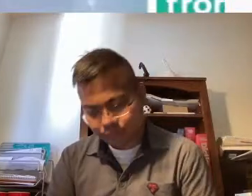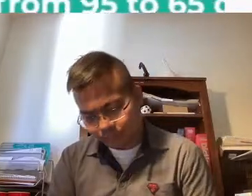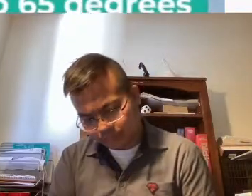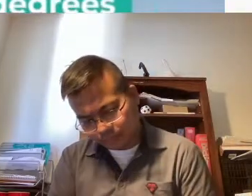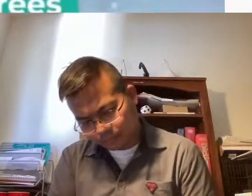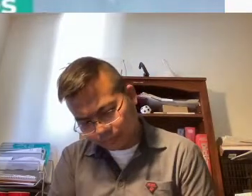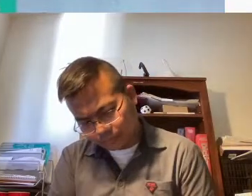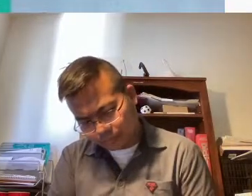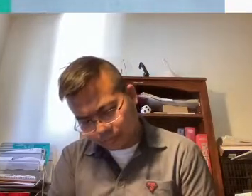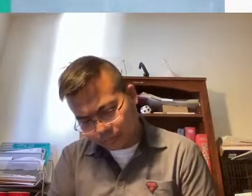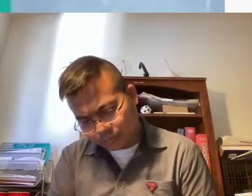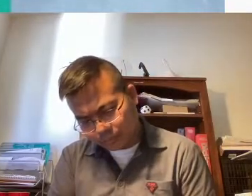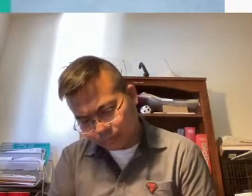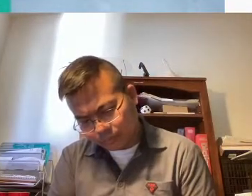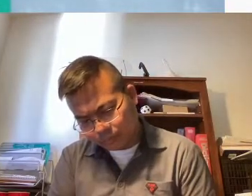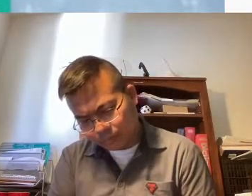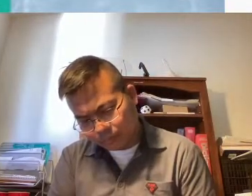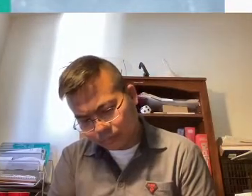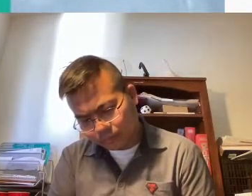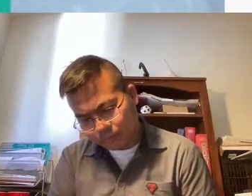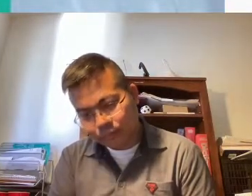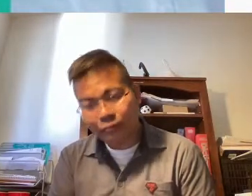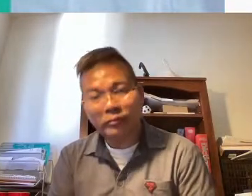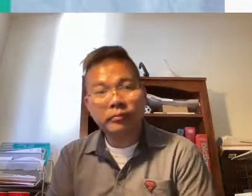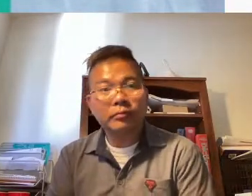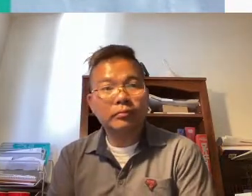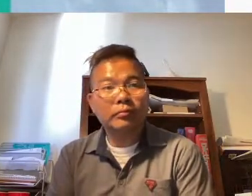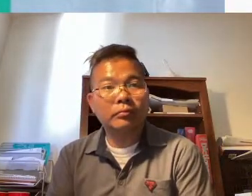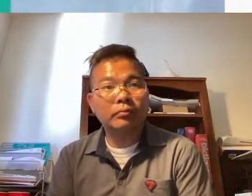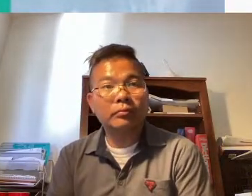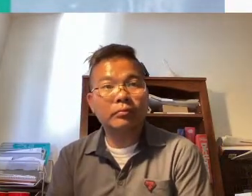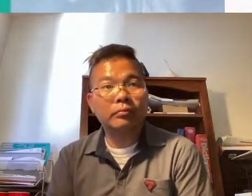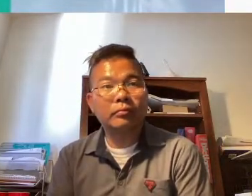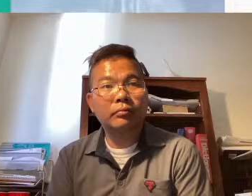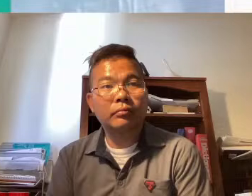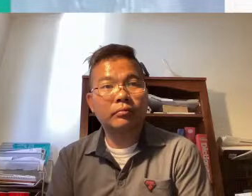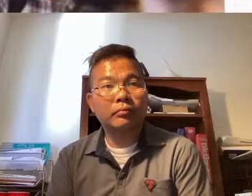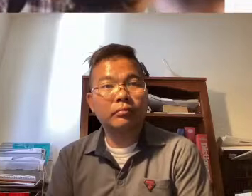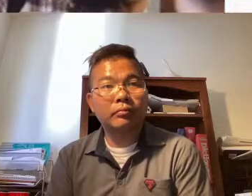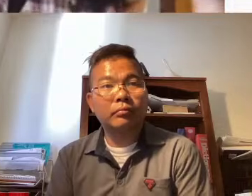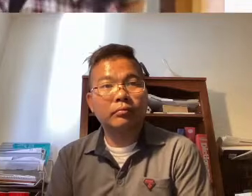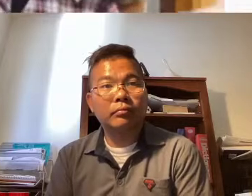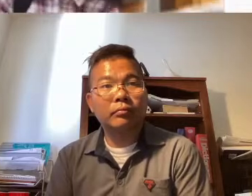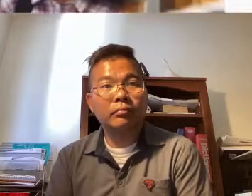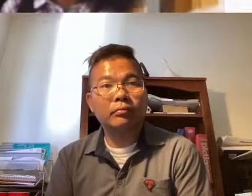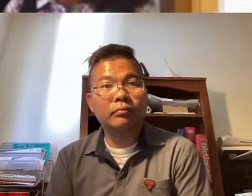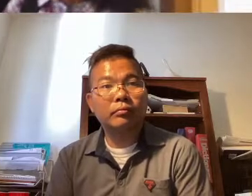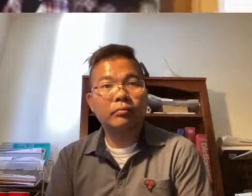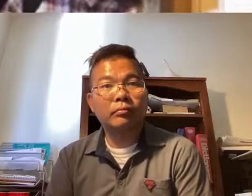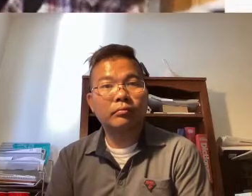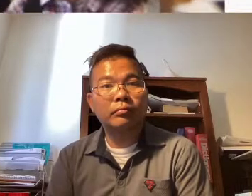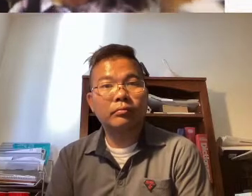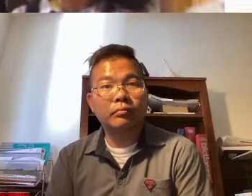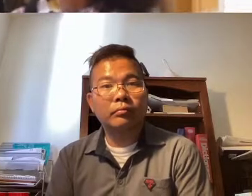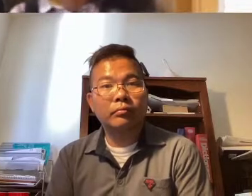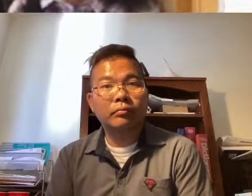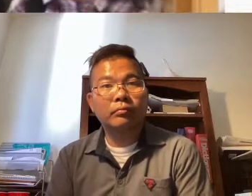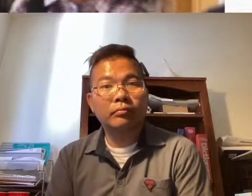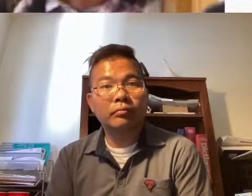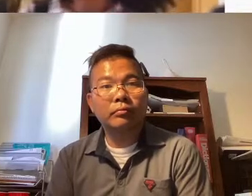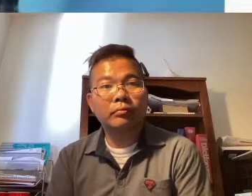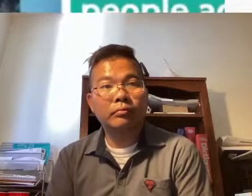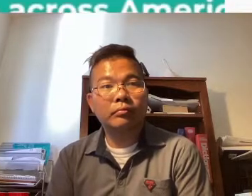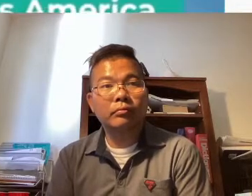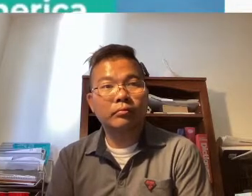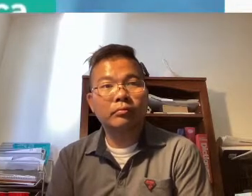không ai có thể lấy ra để giao dịch được hết. Đó là một trong những cái sai 65 phạm degrees rất in nghiêm 6 trọng, minutes. rất là nghiêm trọng nha quý vị. Và tôi